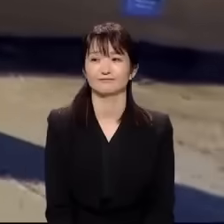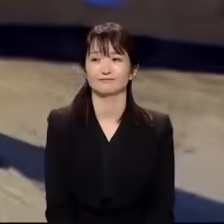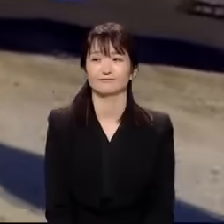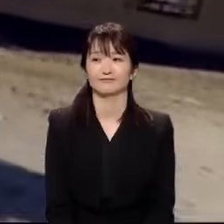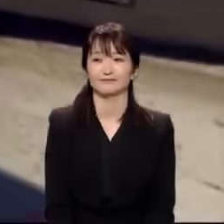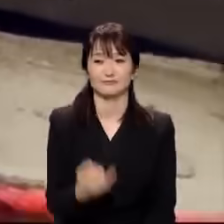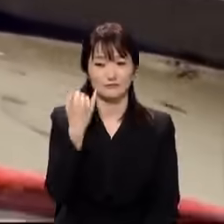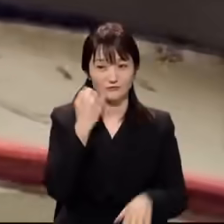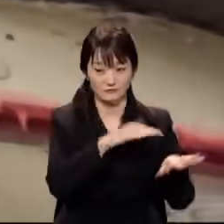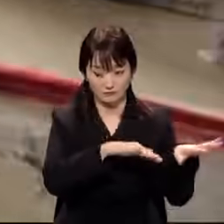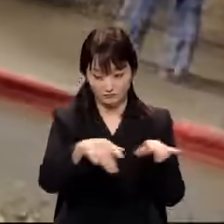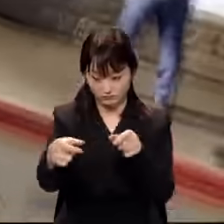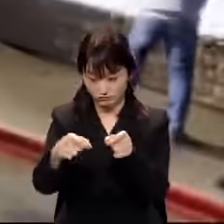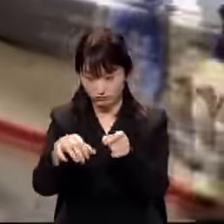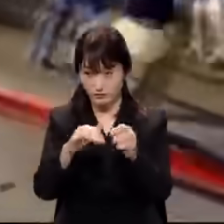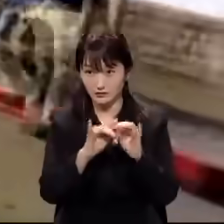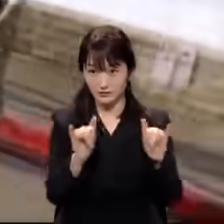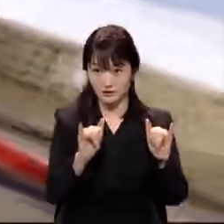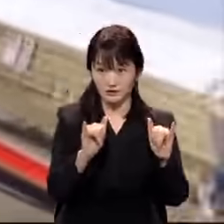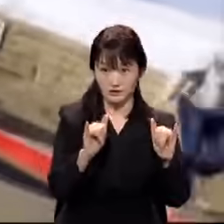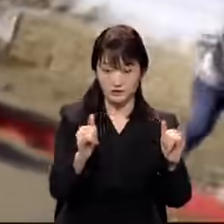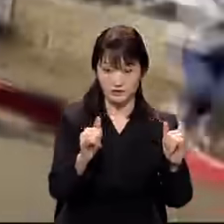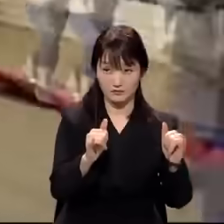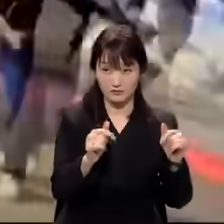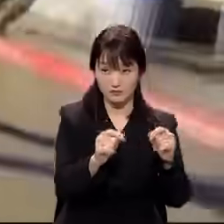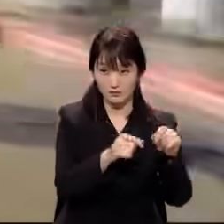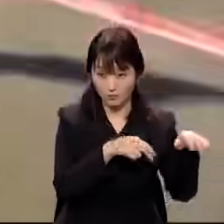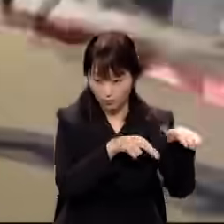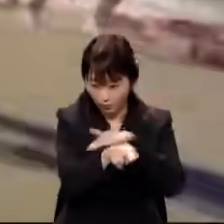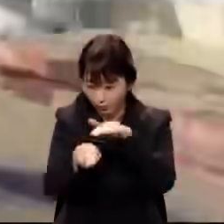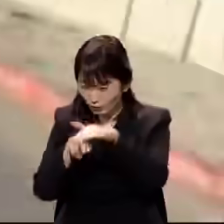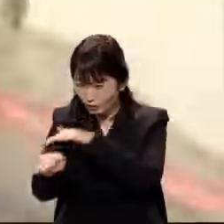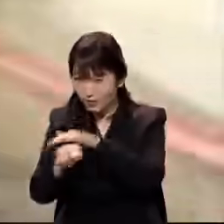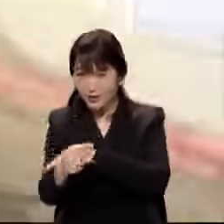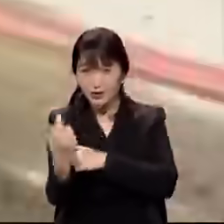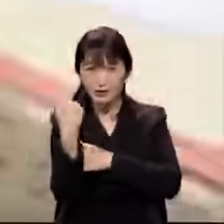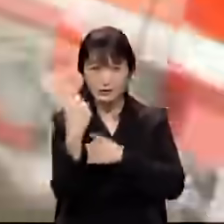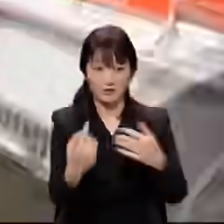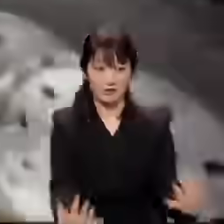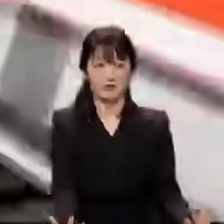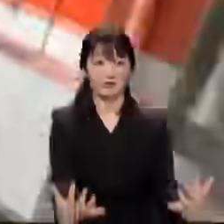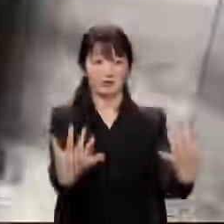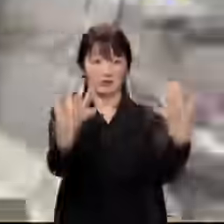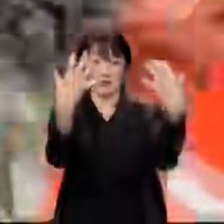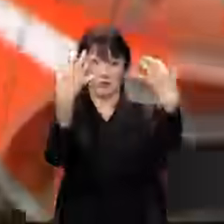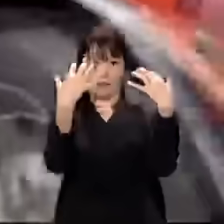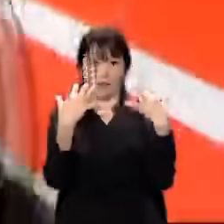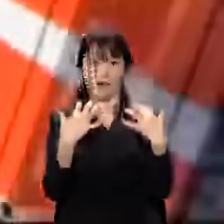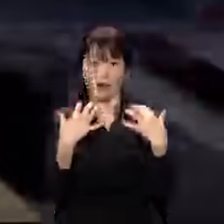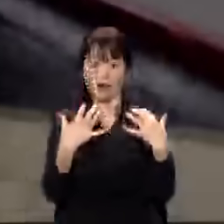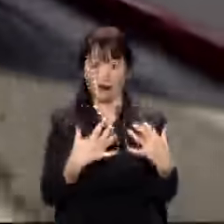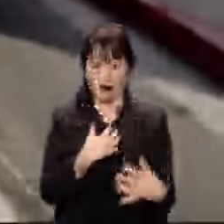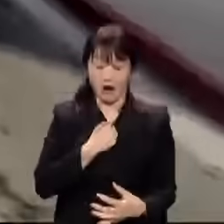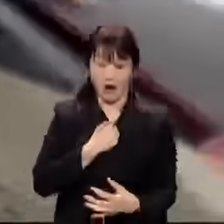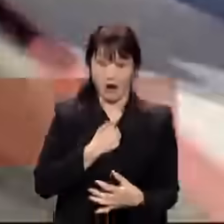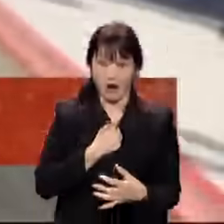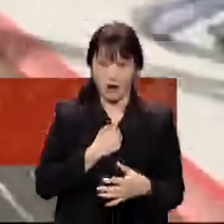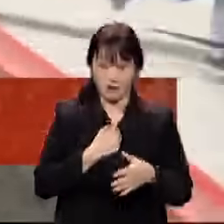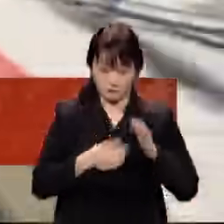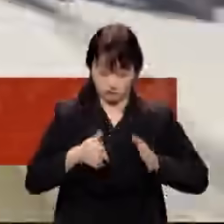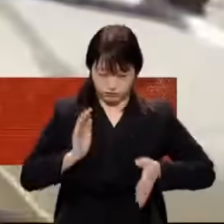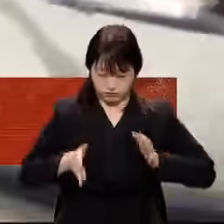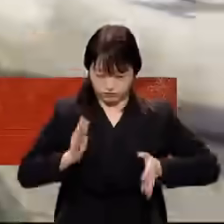네, 해안가 근처에 있던 사람들이 도망치기 시작하는데요. 그 뒤로 높은 파도가 들이닥칩니다. 사람들은 죽기